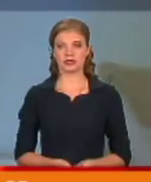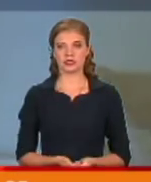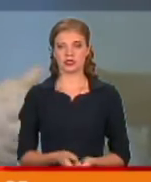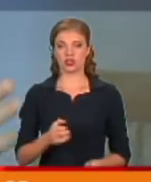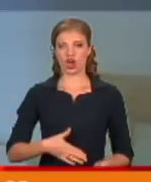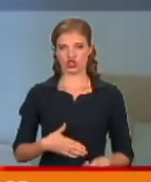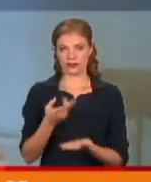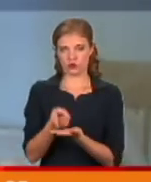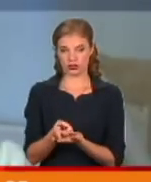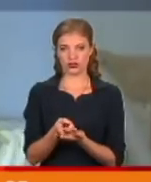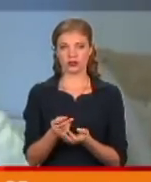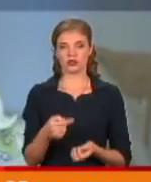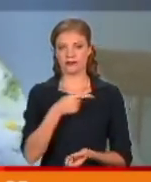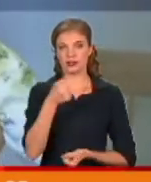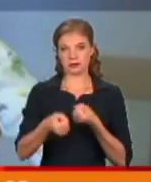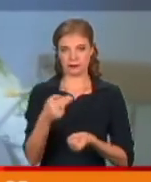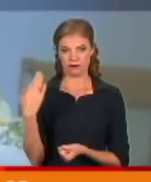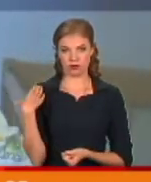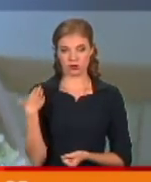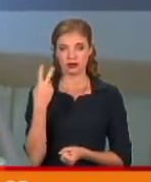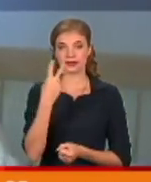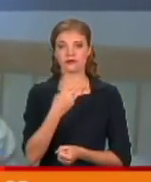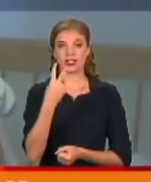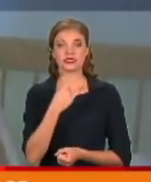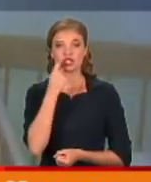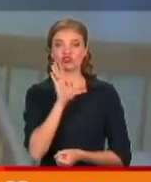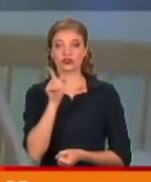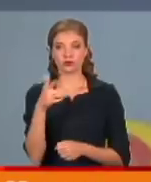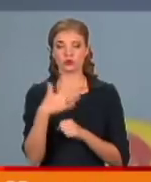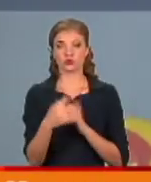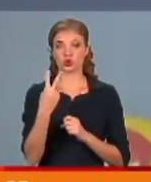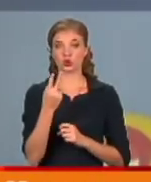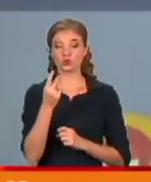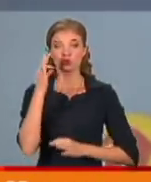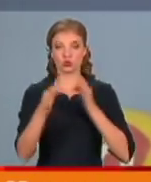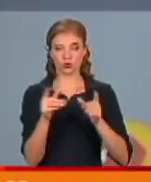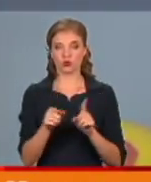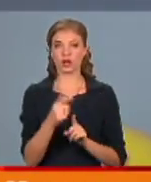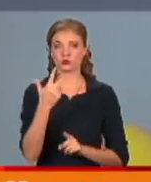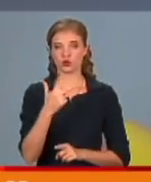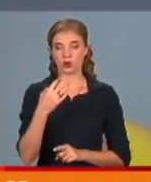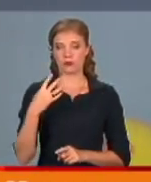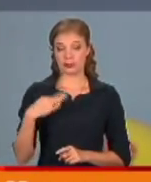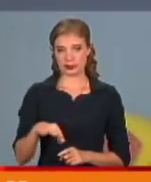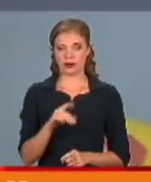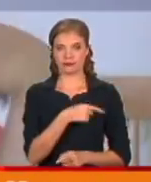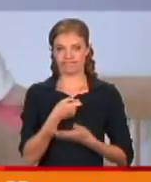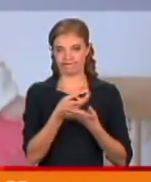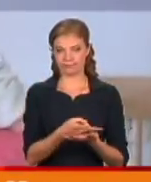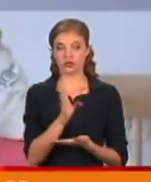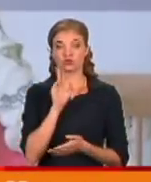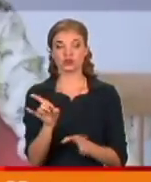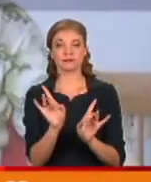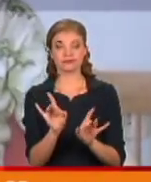На животі, і він його бив по спинці. 23-річна Катерина вже другу добу разом з трьома синами живе в лікарняній палаті.